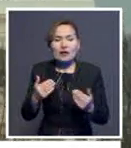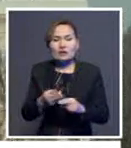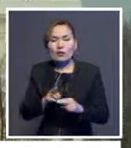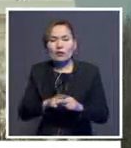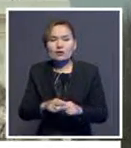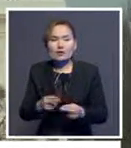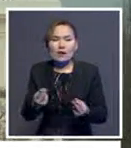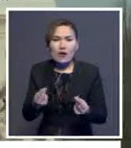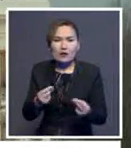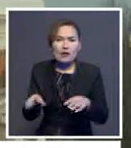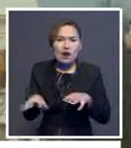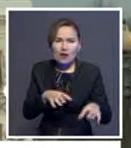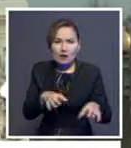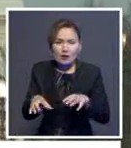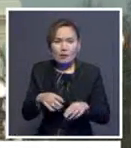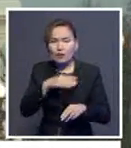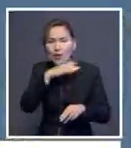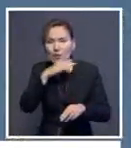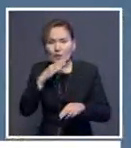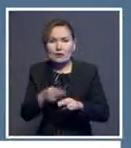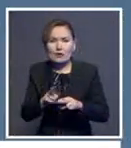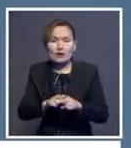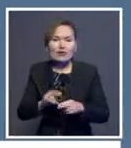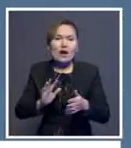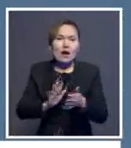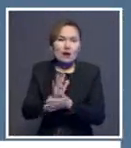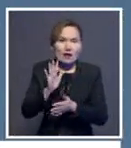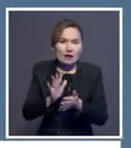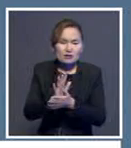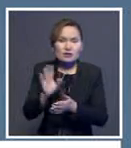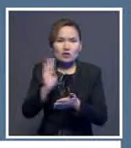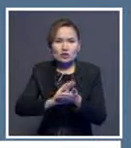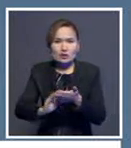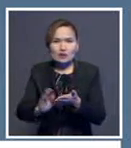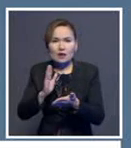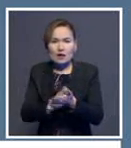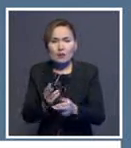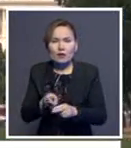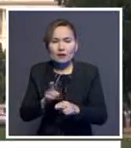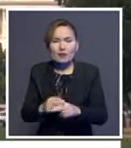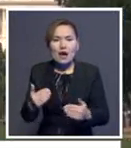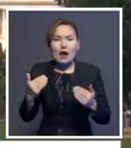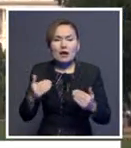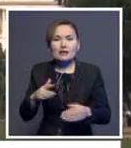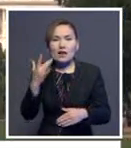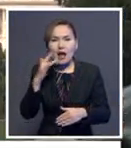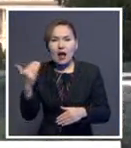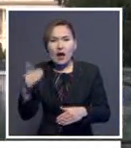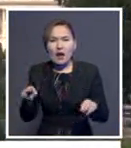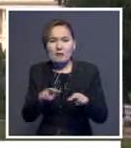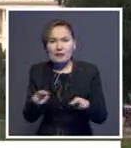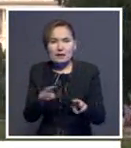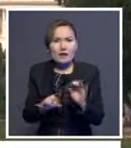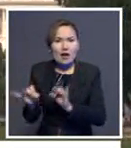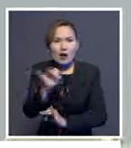олардың коррупцияға қатыстылығы мен байлығы жайында да мәліметтер келтірілген. Көптен күткен тізім Конгресстің сыртқы істер, қаржы және